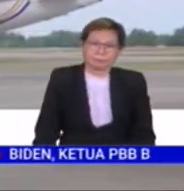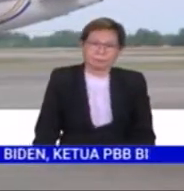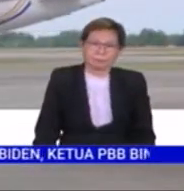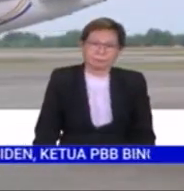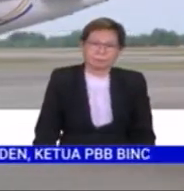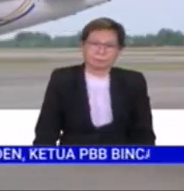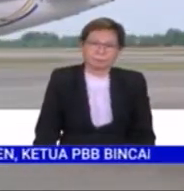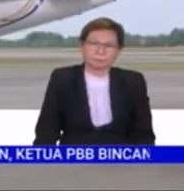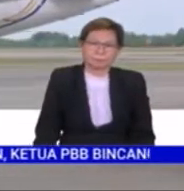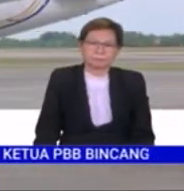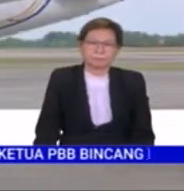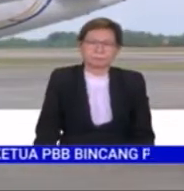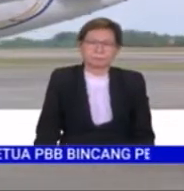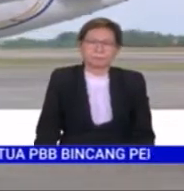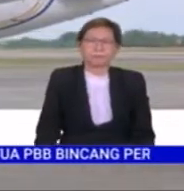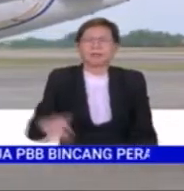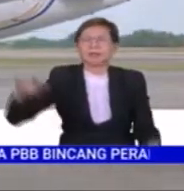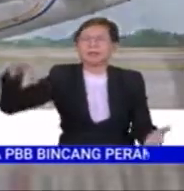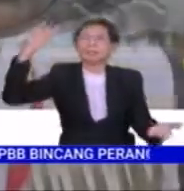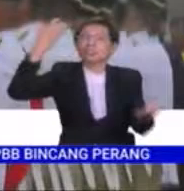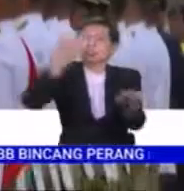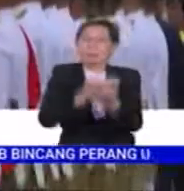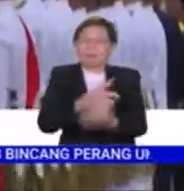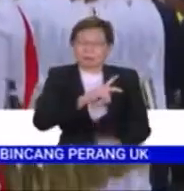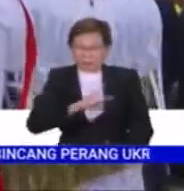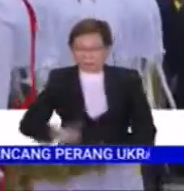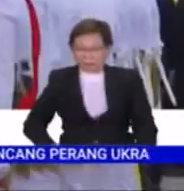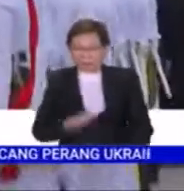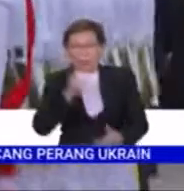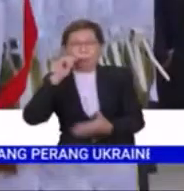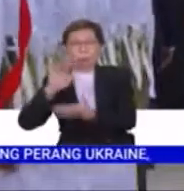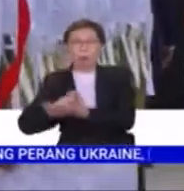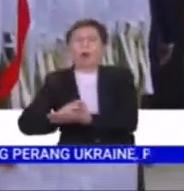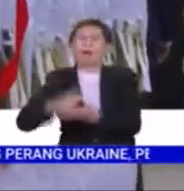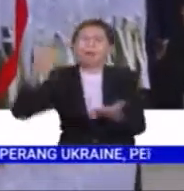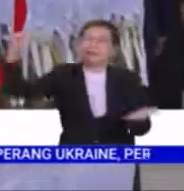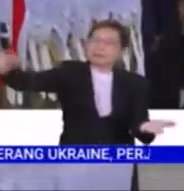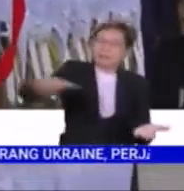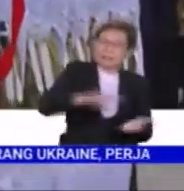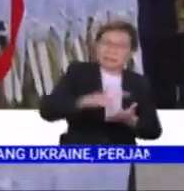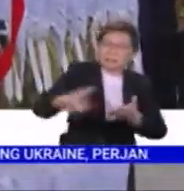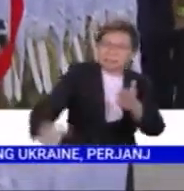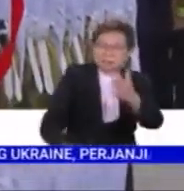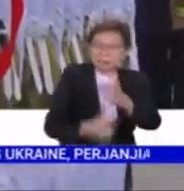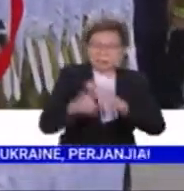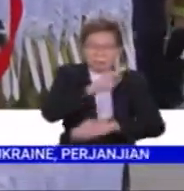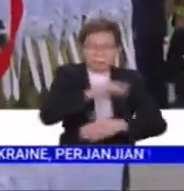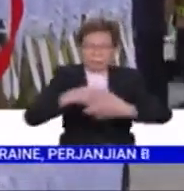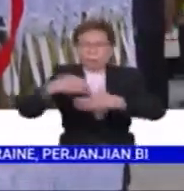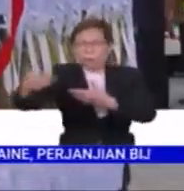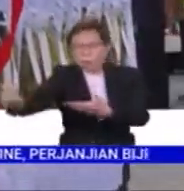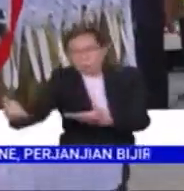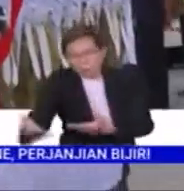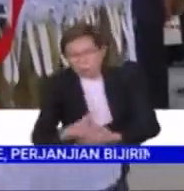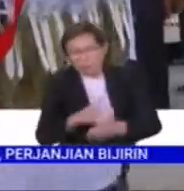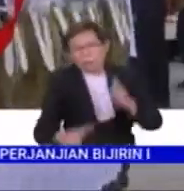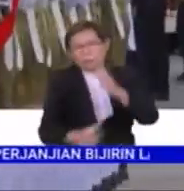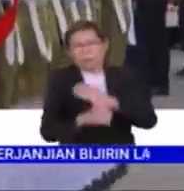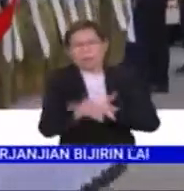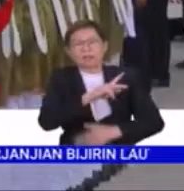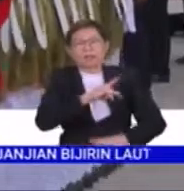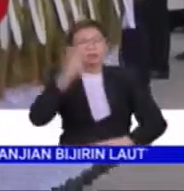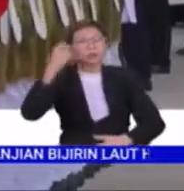tadi keberangkatan tiba Baginda berdua disambut timbalan menteri luar Datuk Kamaruddin jaafar dan timbalan ketua